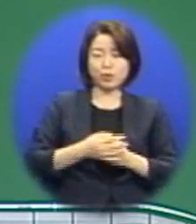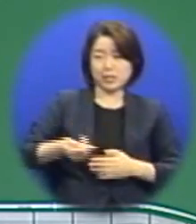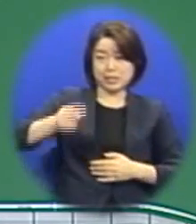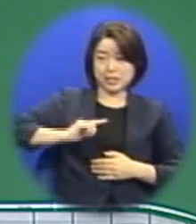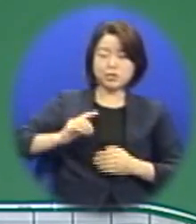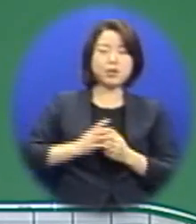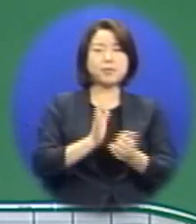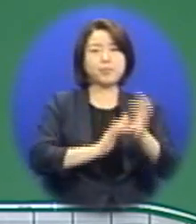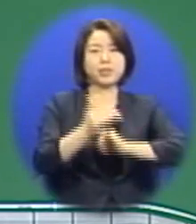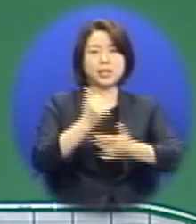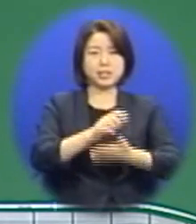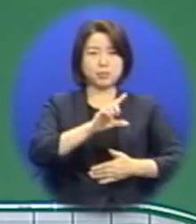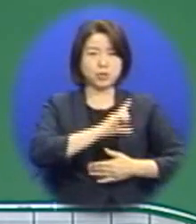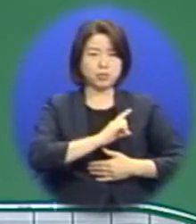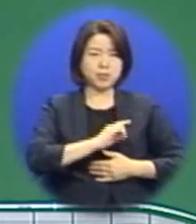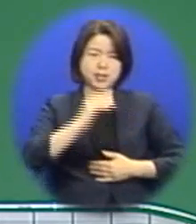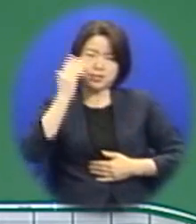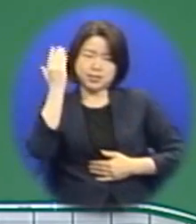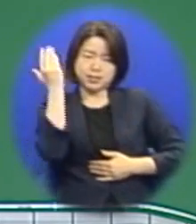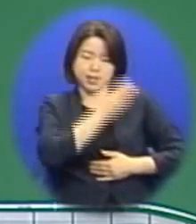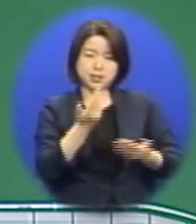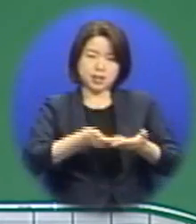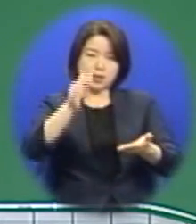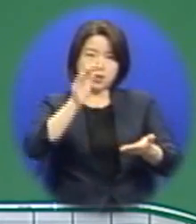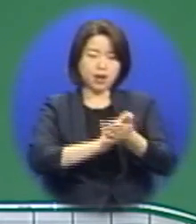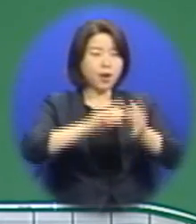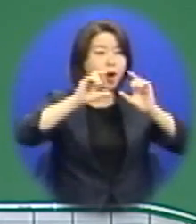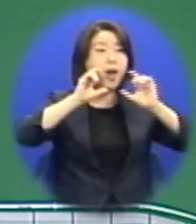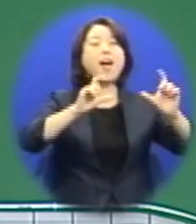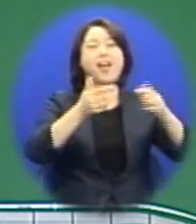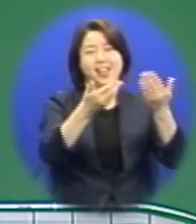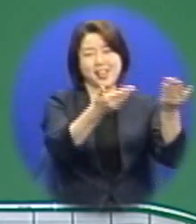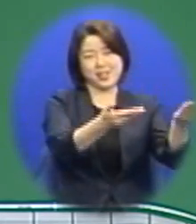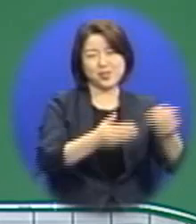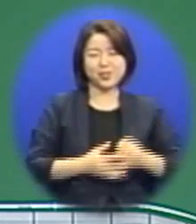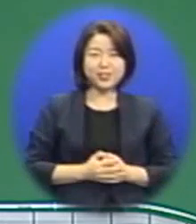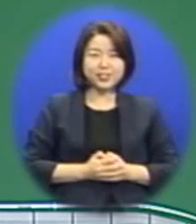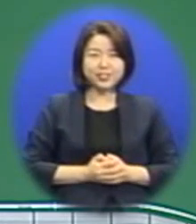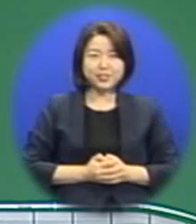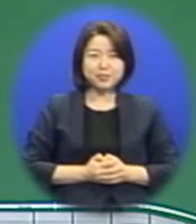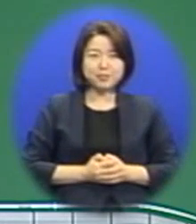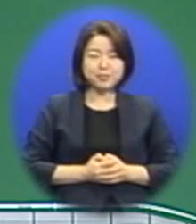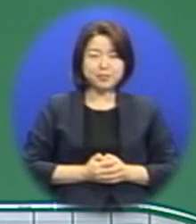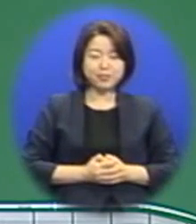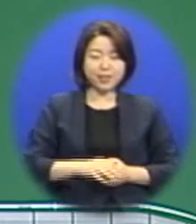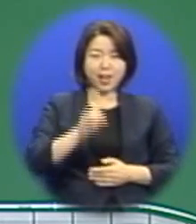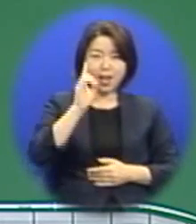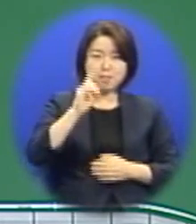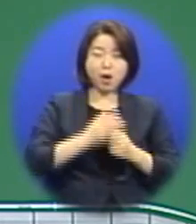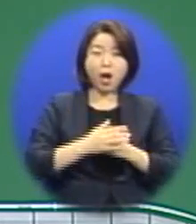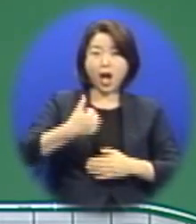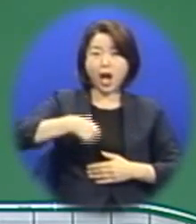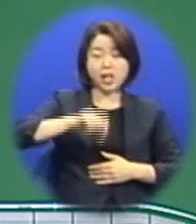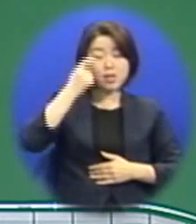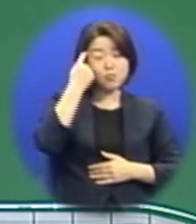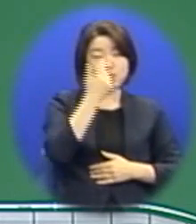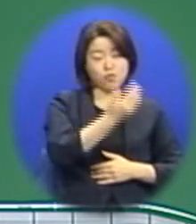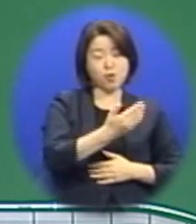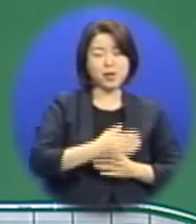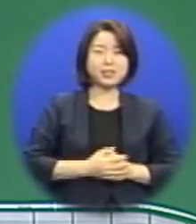예수님의 이름으로 깨끗이 나음을 받으세요 이렇게 소리를 치더래요. 네. 한 번은 아들에게